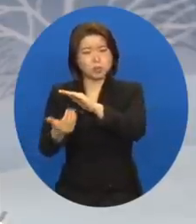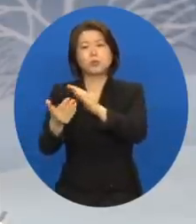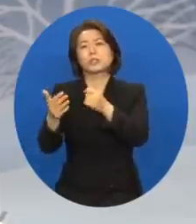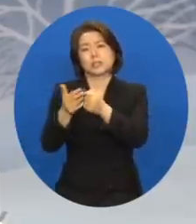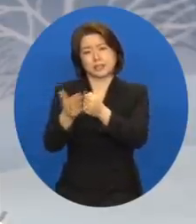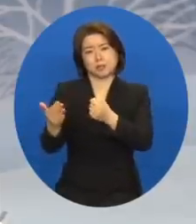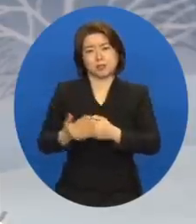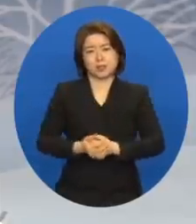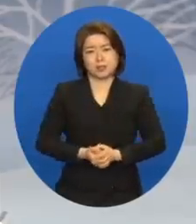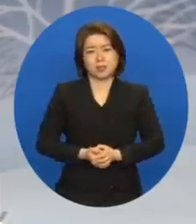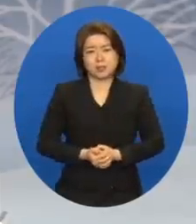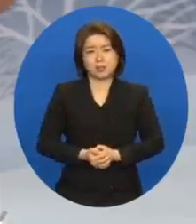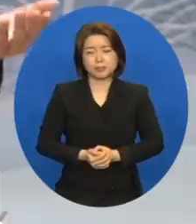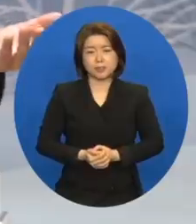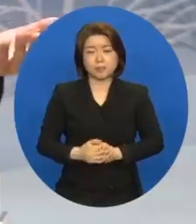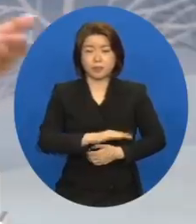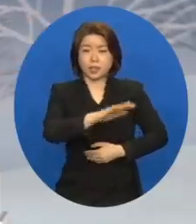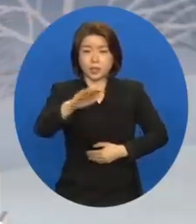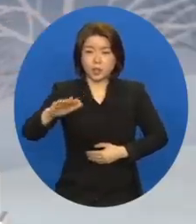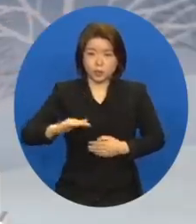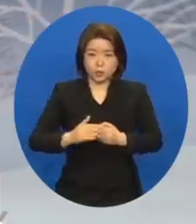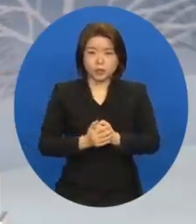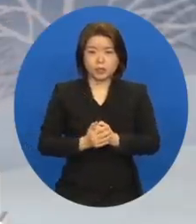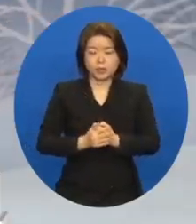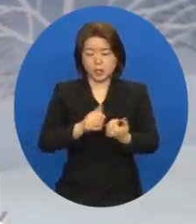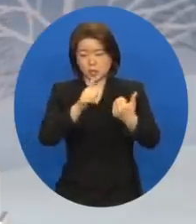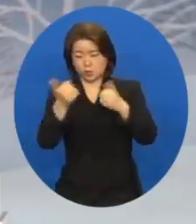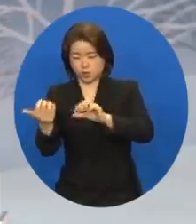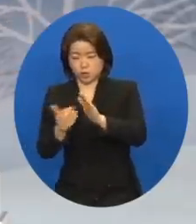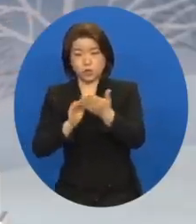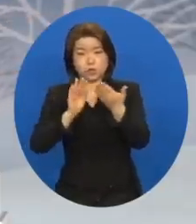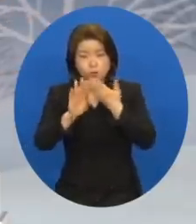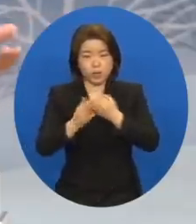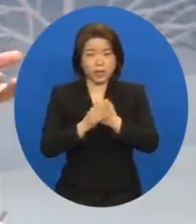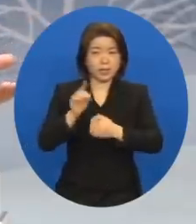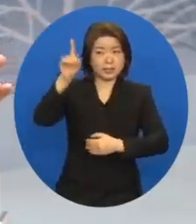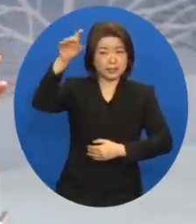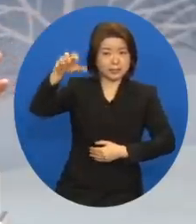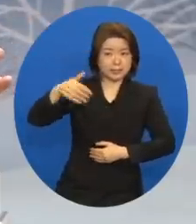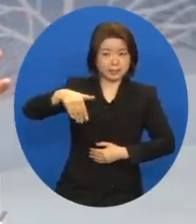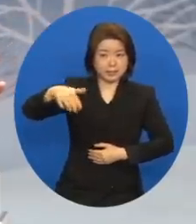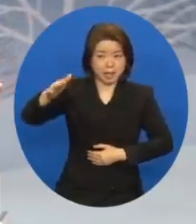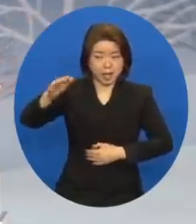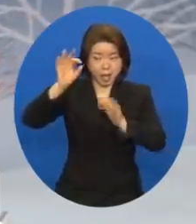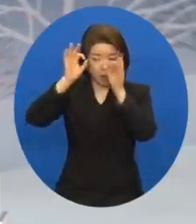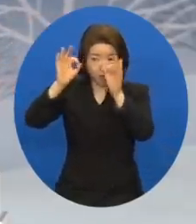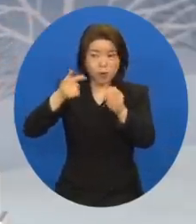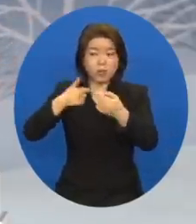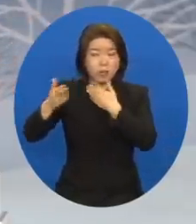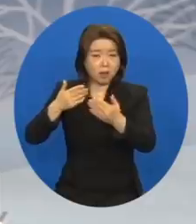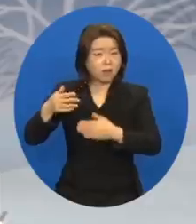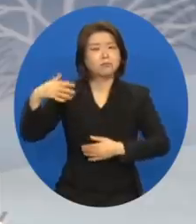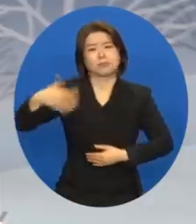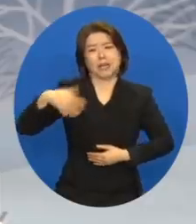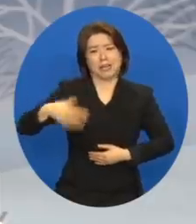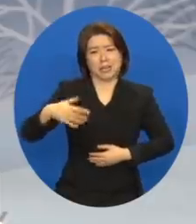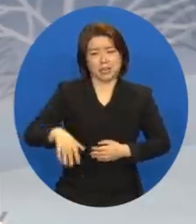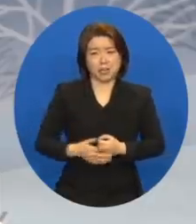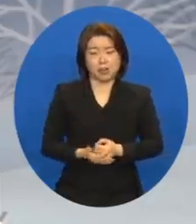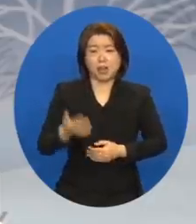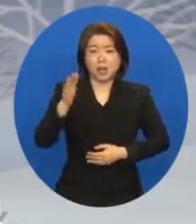것이니까. 우리는 죽고 난 다음에 천국을 가본 사람이 아닙니다. 그러나